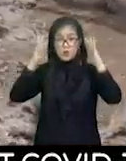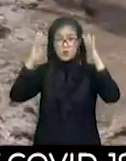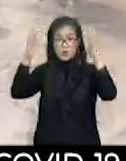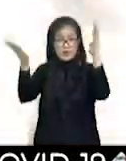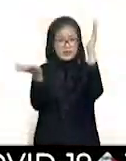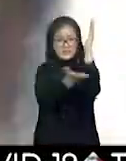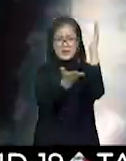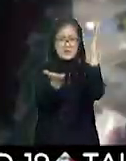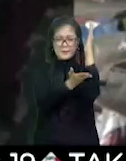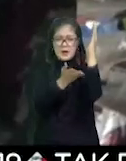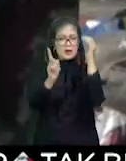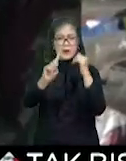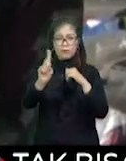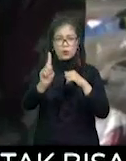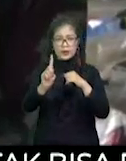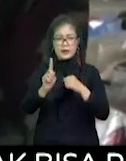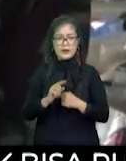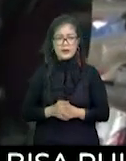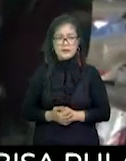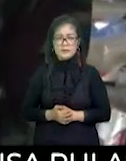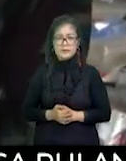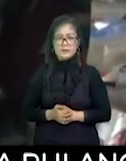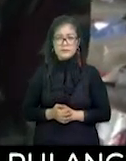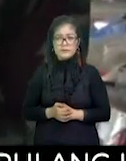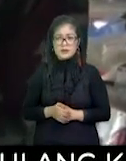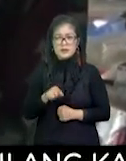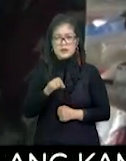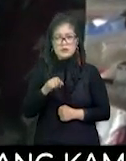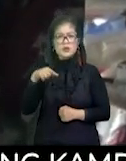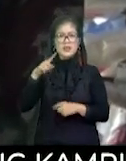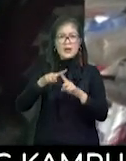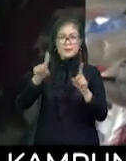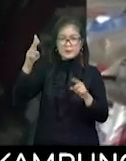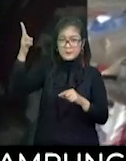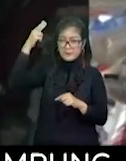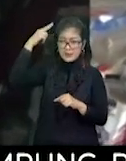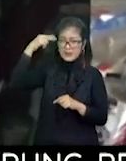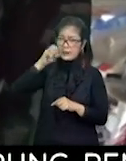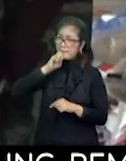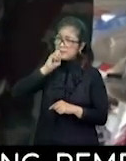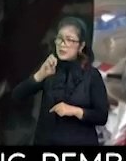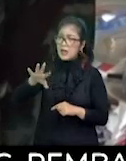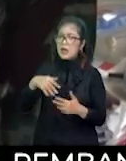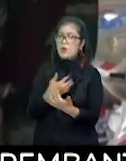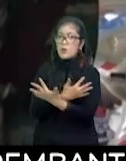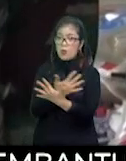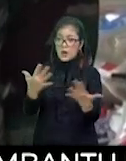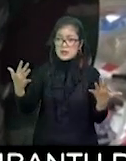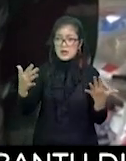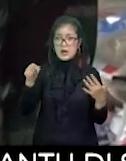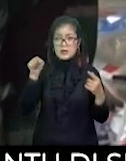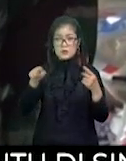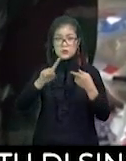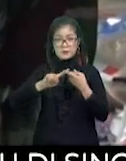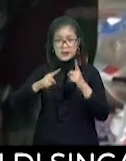bandang. Dari tim, kebetulan kami dari pemerintahan sudah merekomendasikan kepada Perhutani untuk